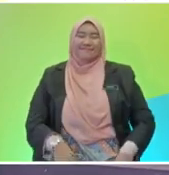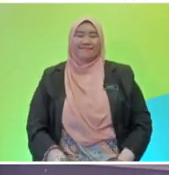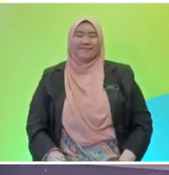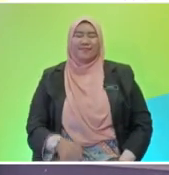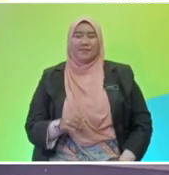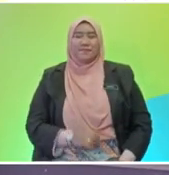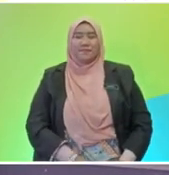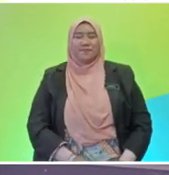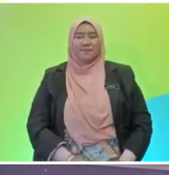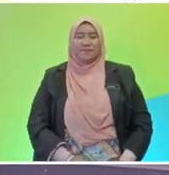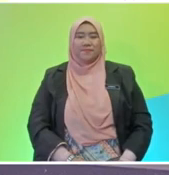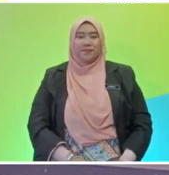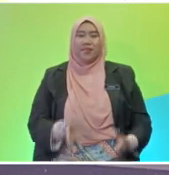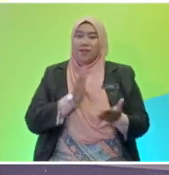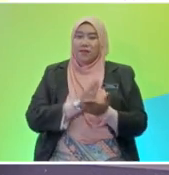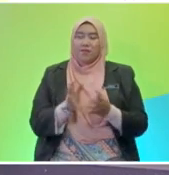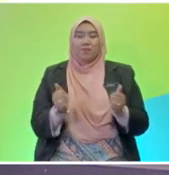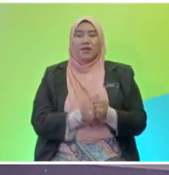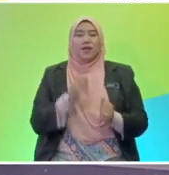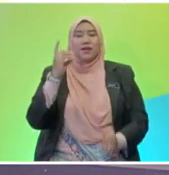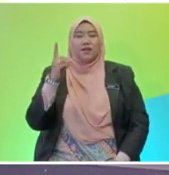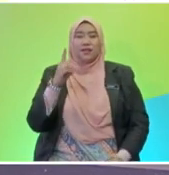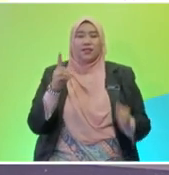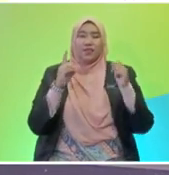jangan kemana-mana terus bersama kami di TVM